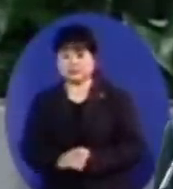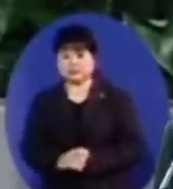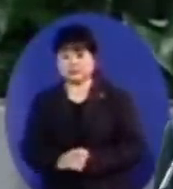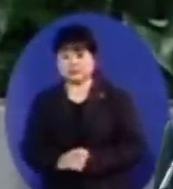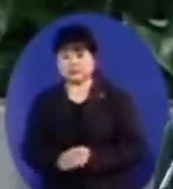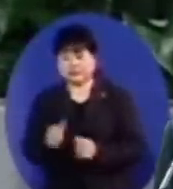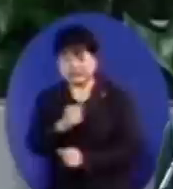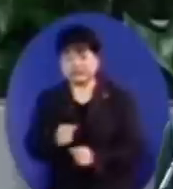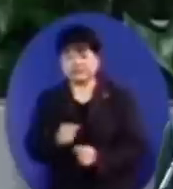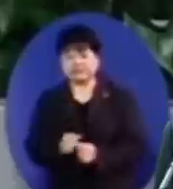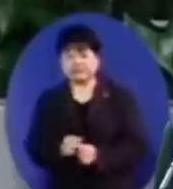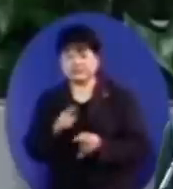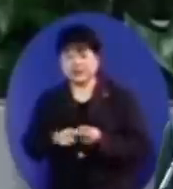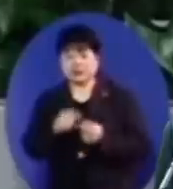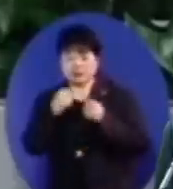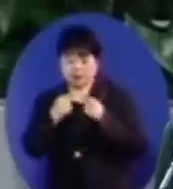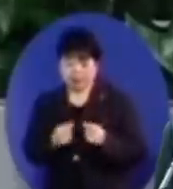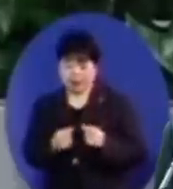화차다.